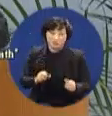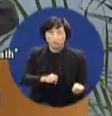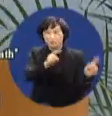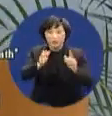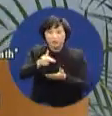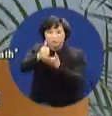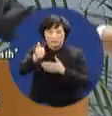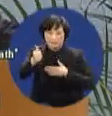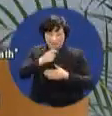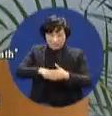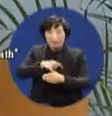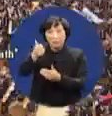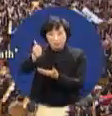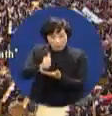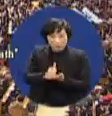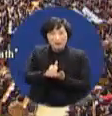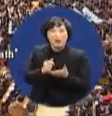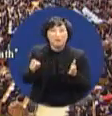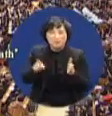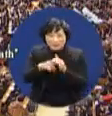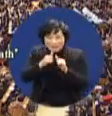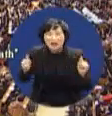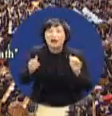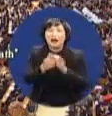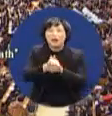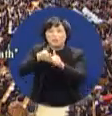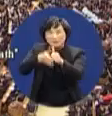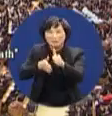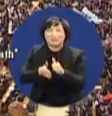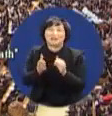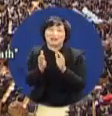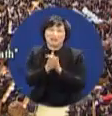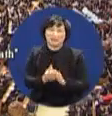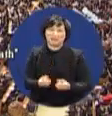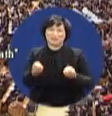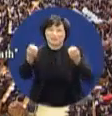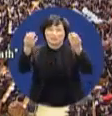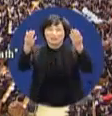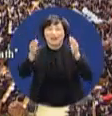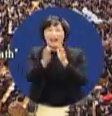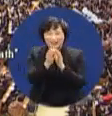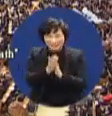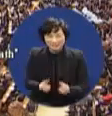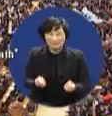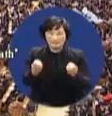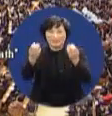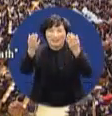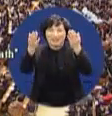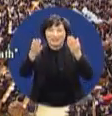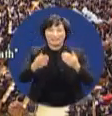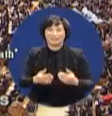안에 계시다고 믿으시면 아멘합시다. 할렐루야. 할렐루야.